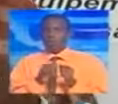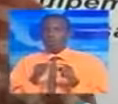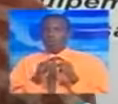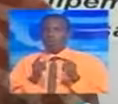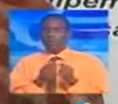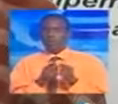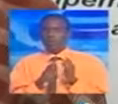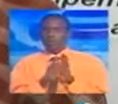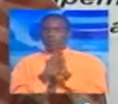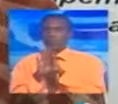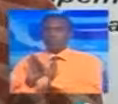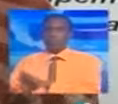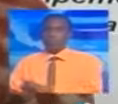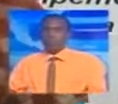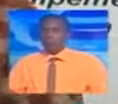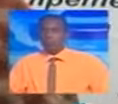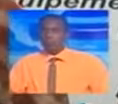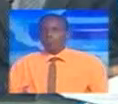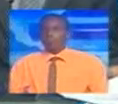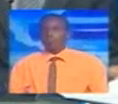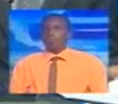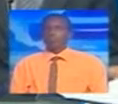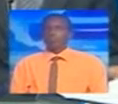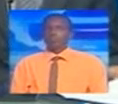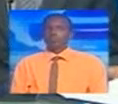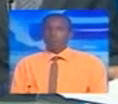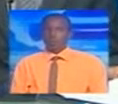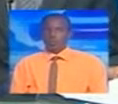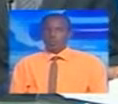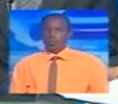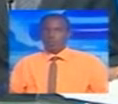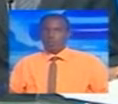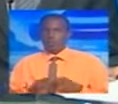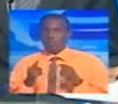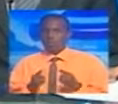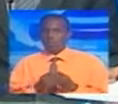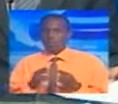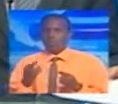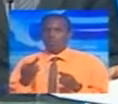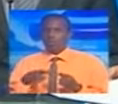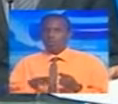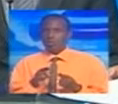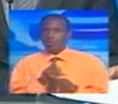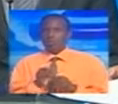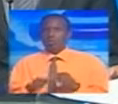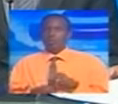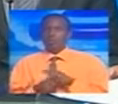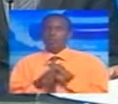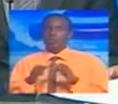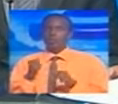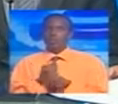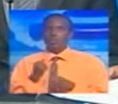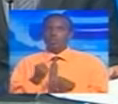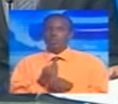Fin de citation. Également dans l'actualité, le secrétaire général du ministère du Travail chargé